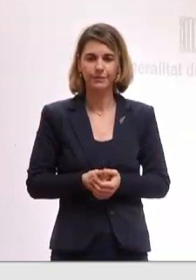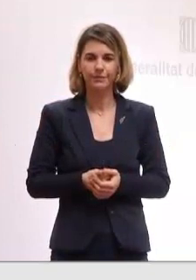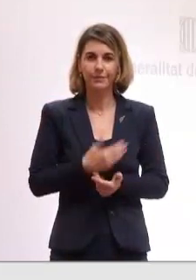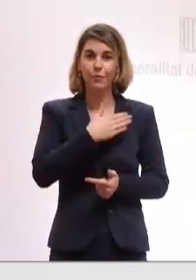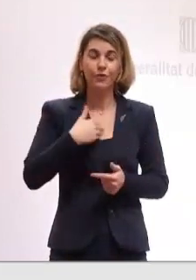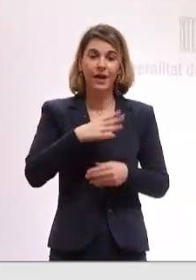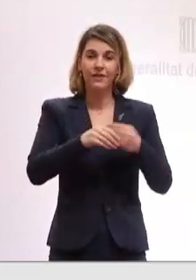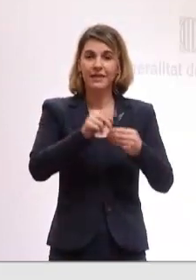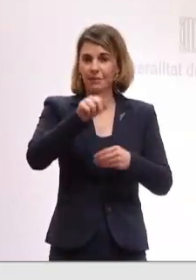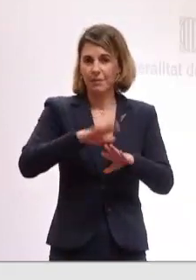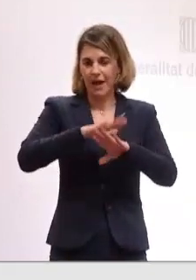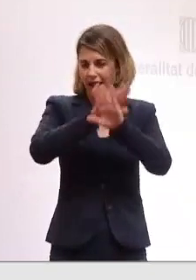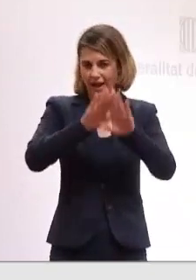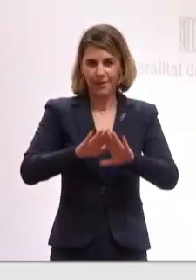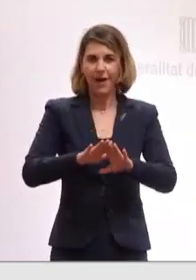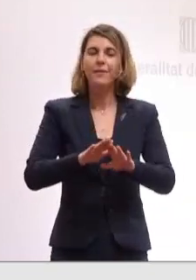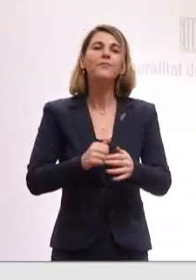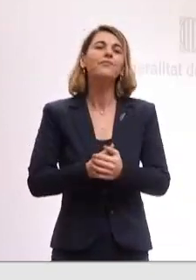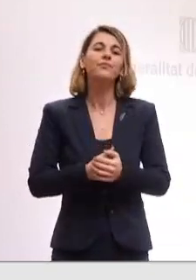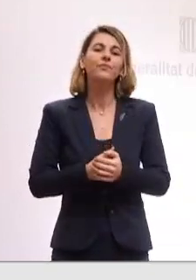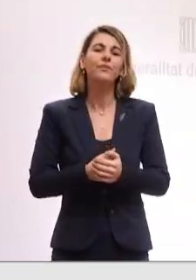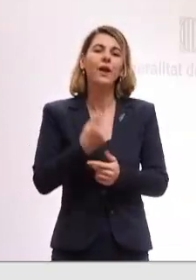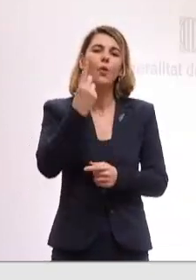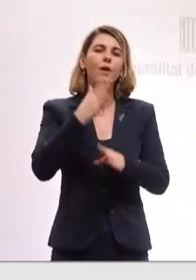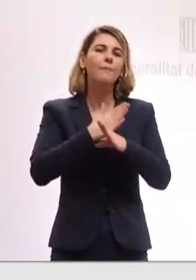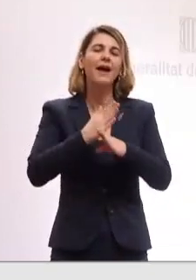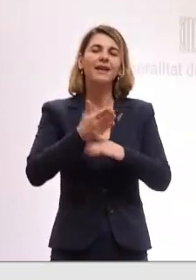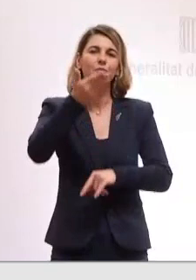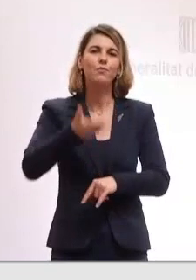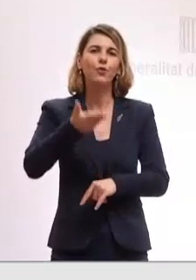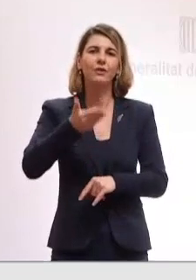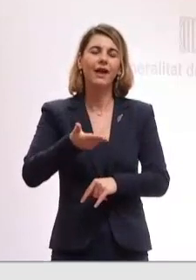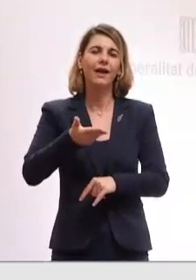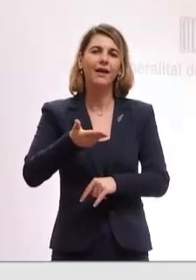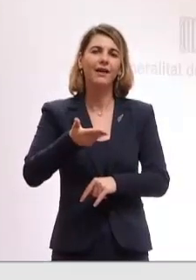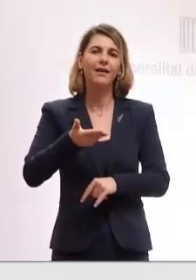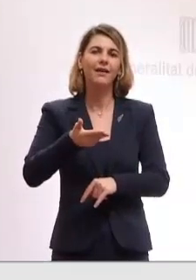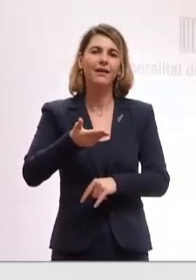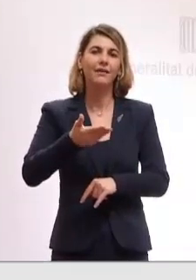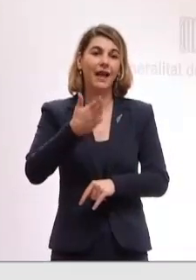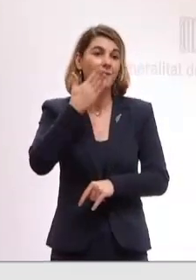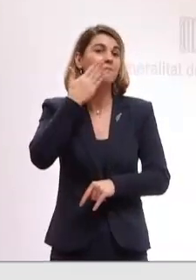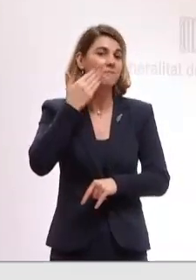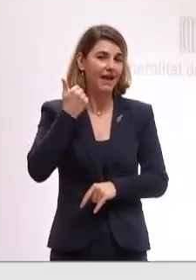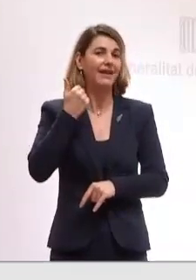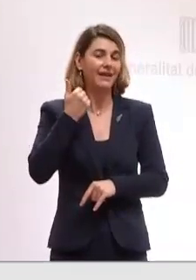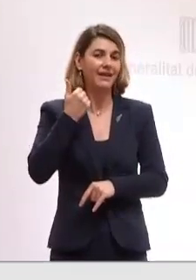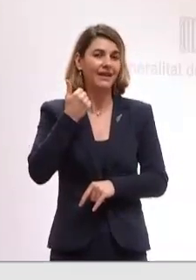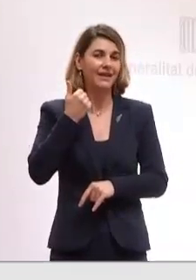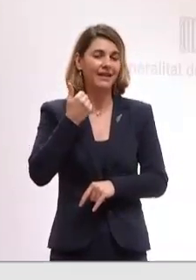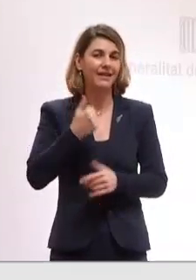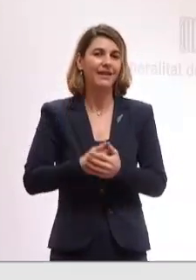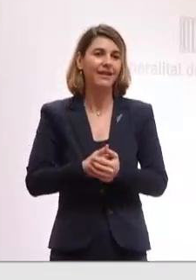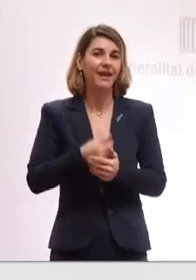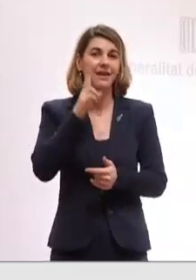Voldria afegir, per acabar, que una part important del mèrit es deu